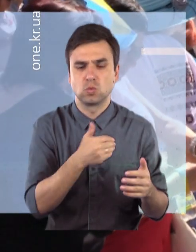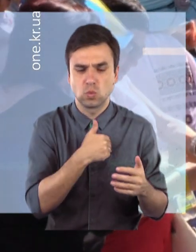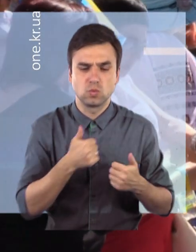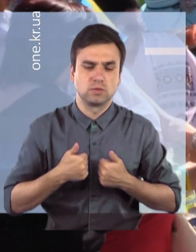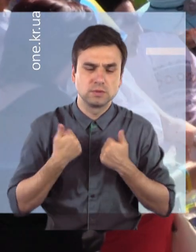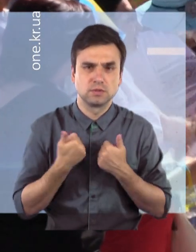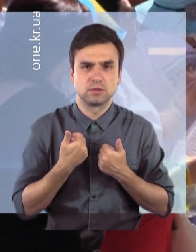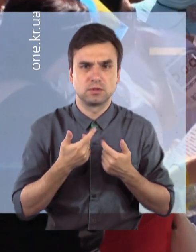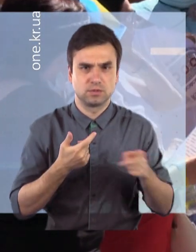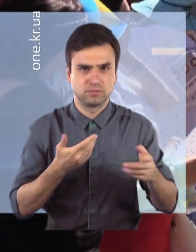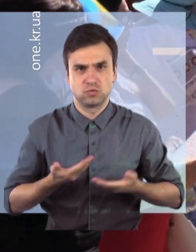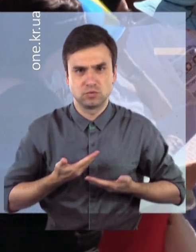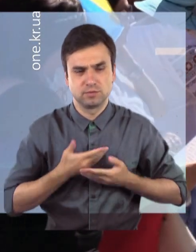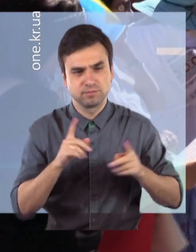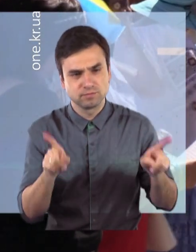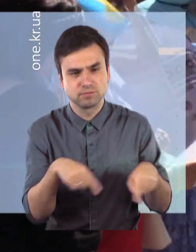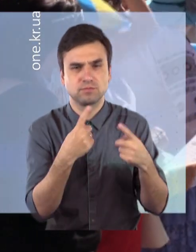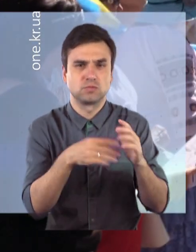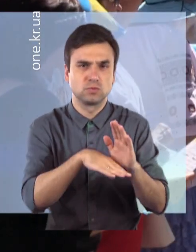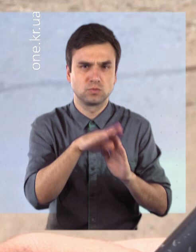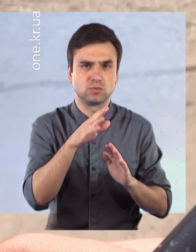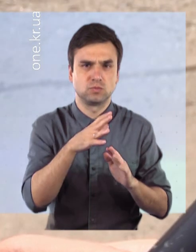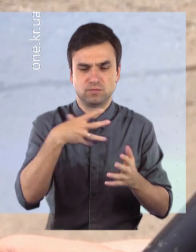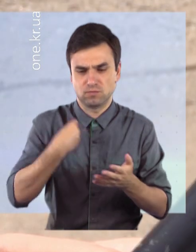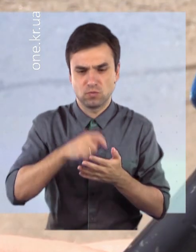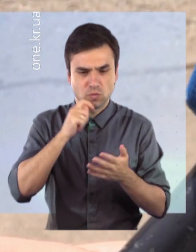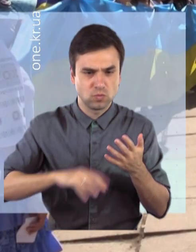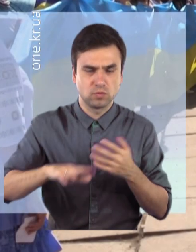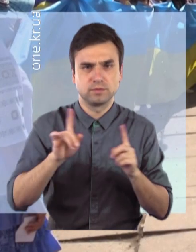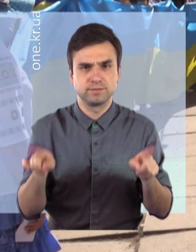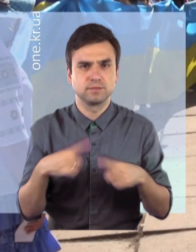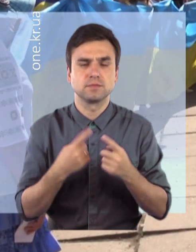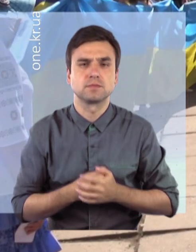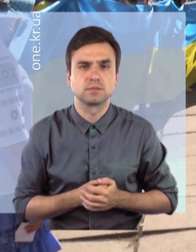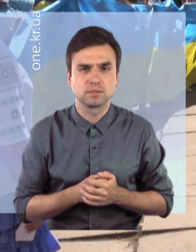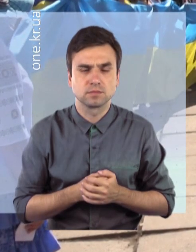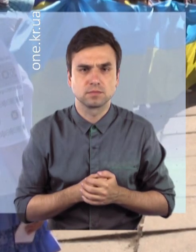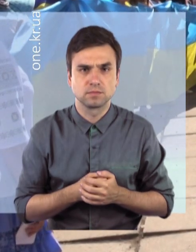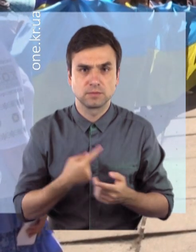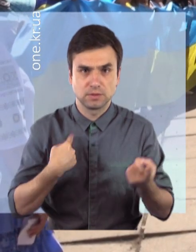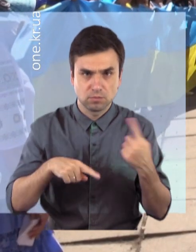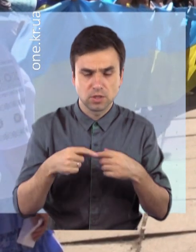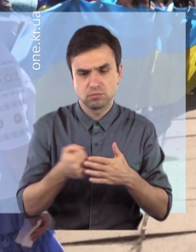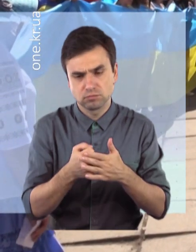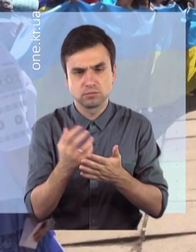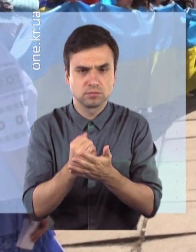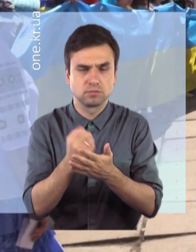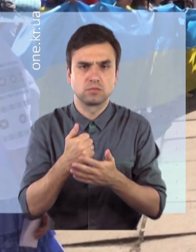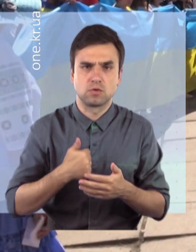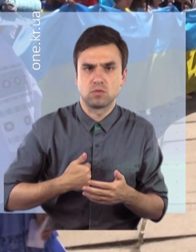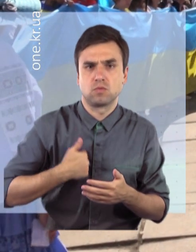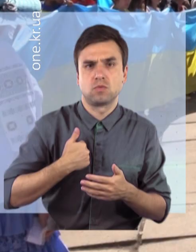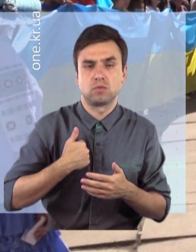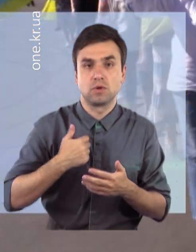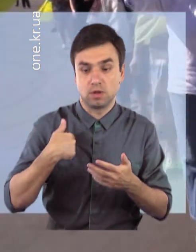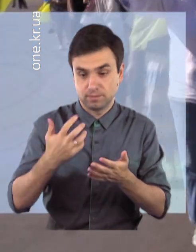було гарним на цій землі, в цій країні. Нам є чим гордитися, тому нам тільки зараз не треба втратити